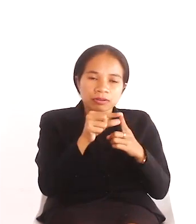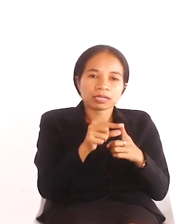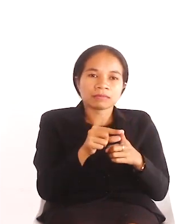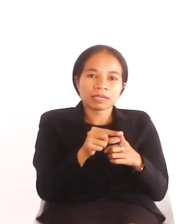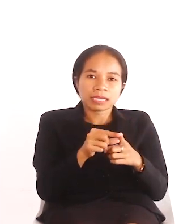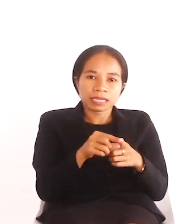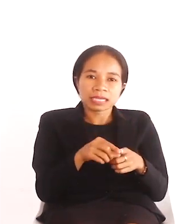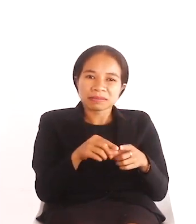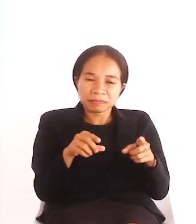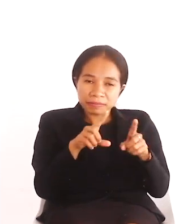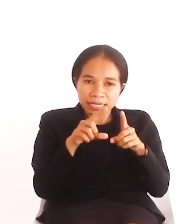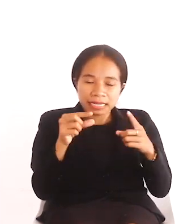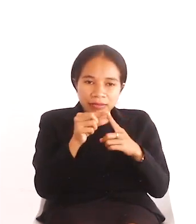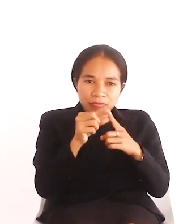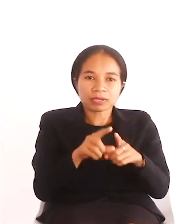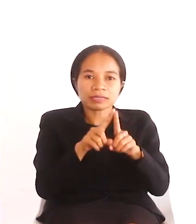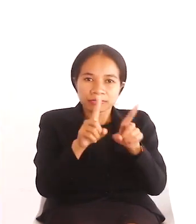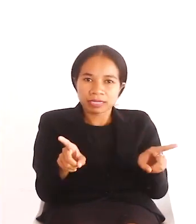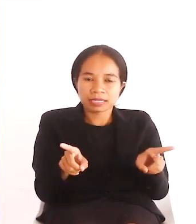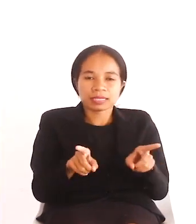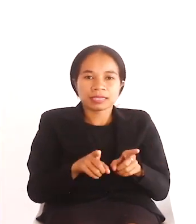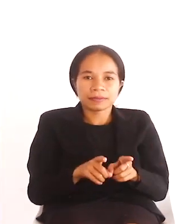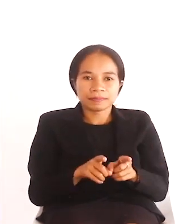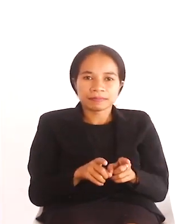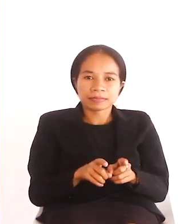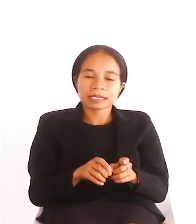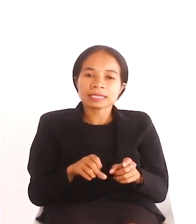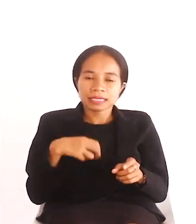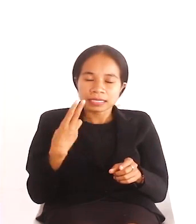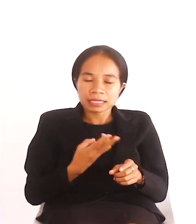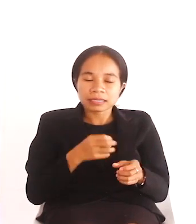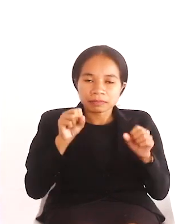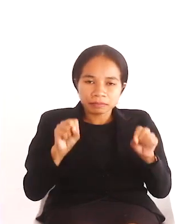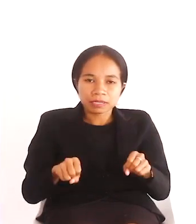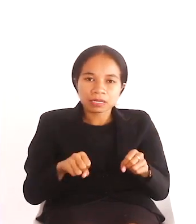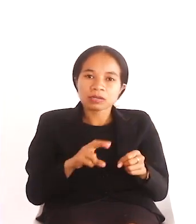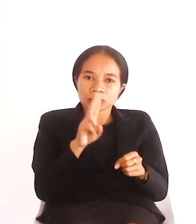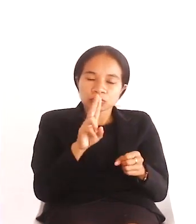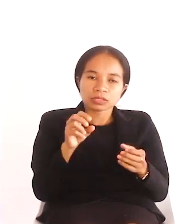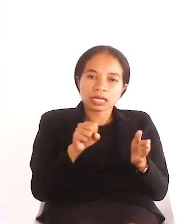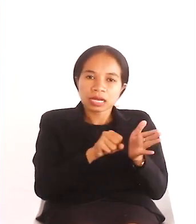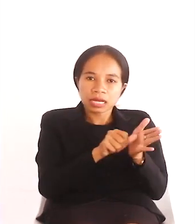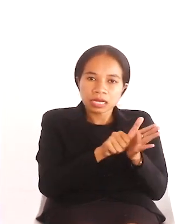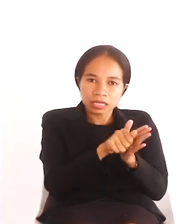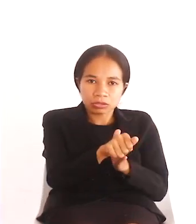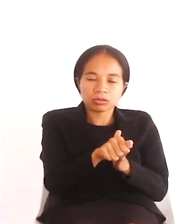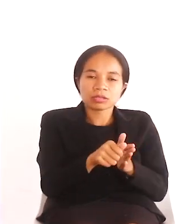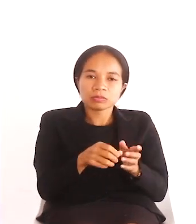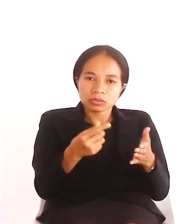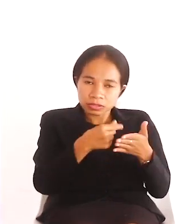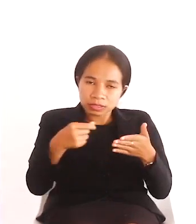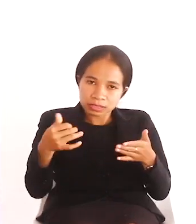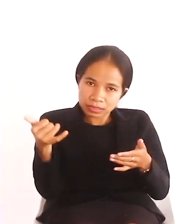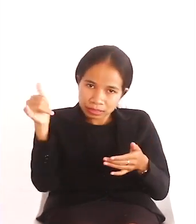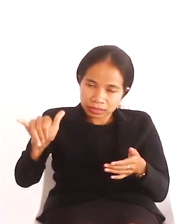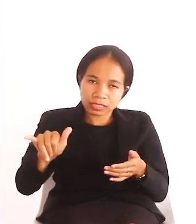significado contrario. Ita bele usa antonimo sira benhira ita hakerek atu nune halo ita ni